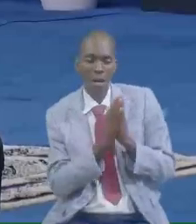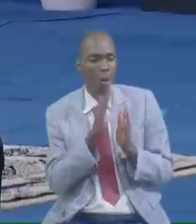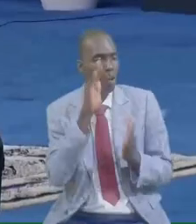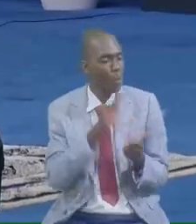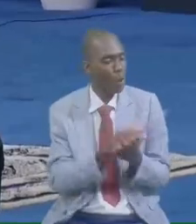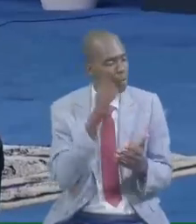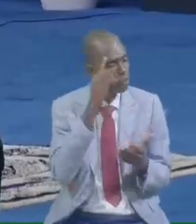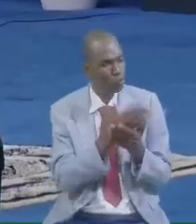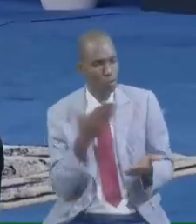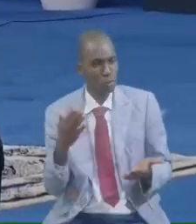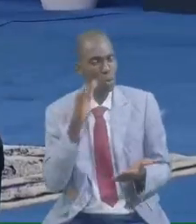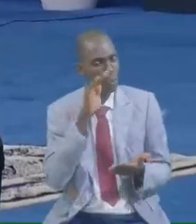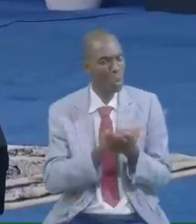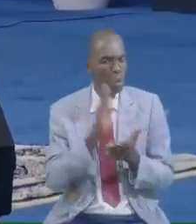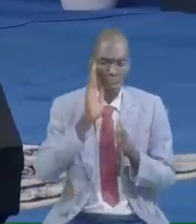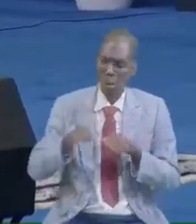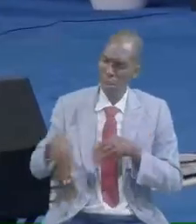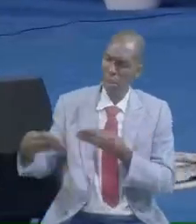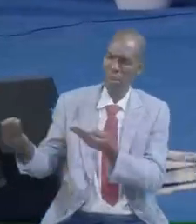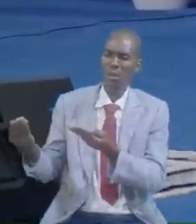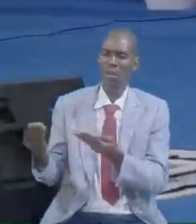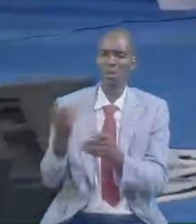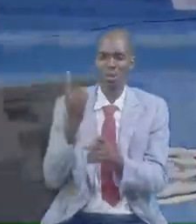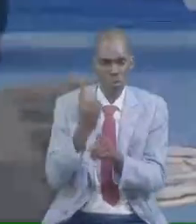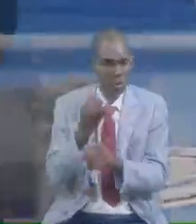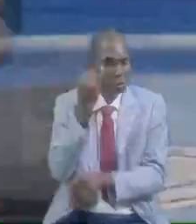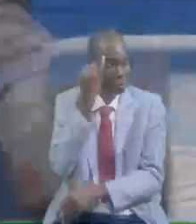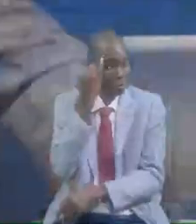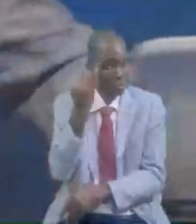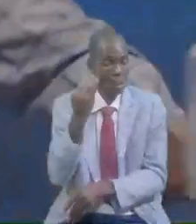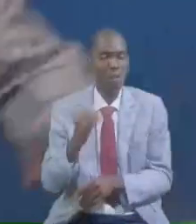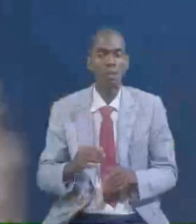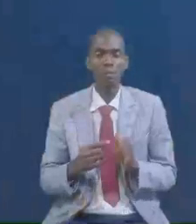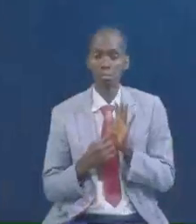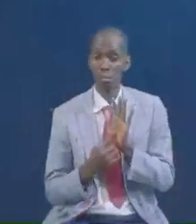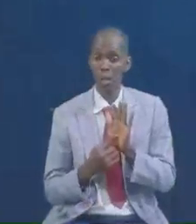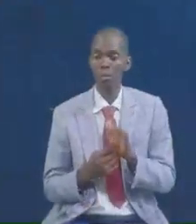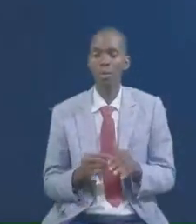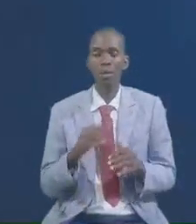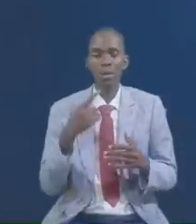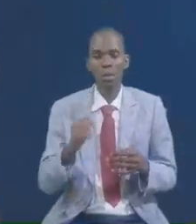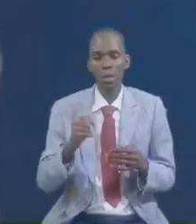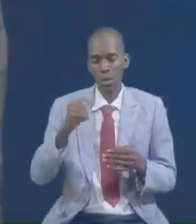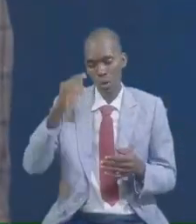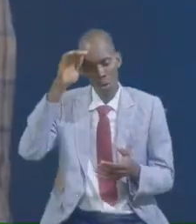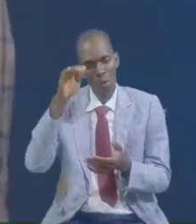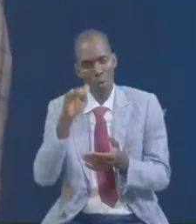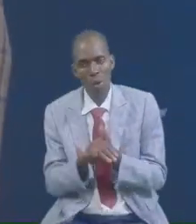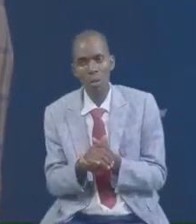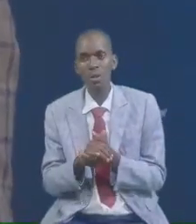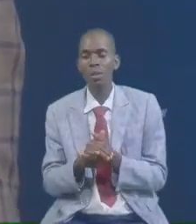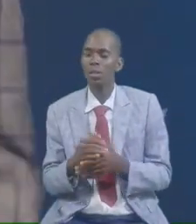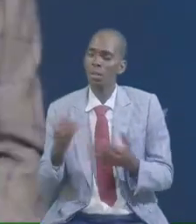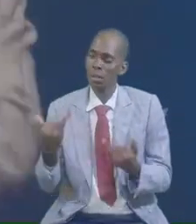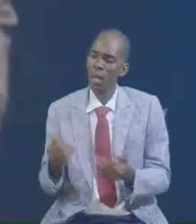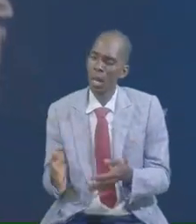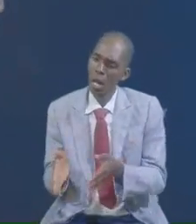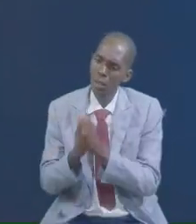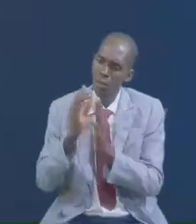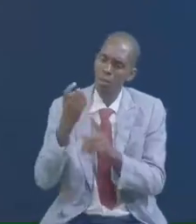chose? Ce sera donné. Est-ce que vous pouvez imaginer un époux cherchant de